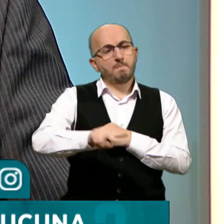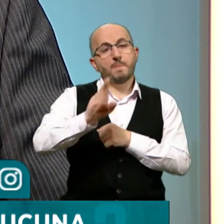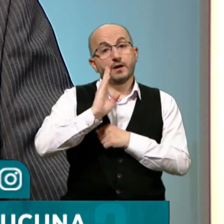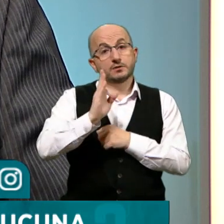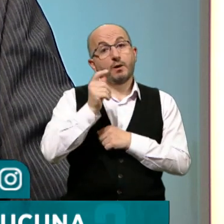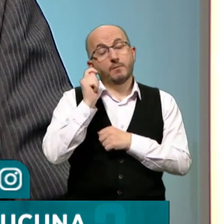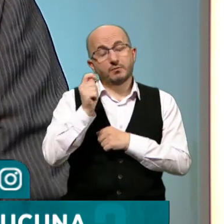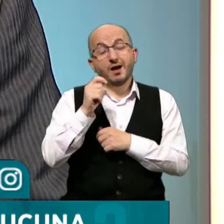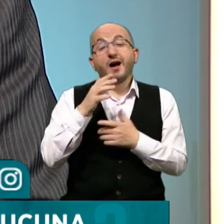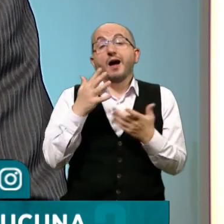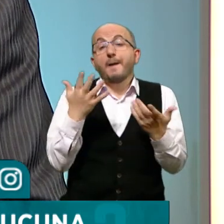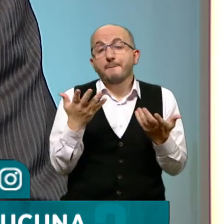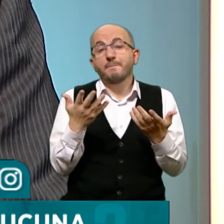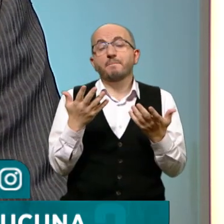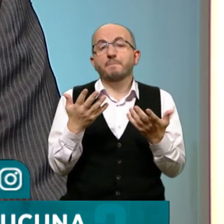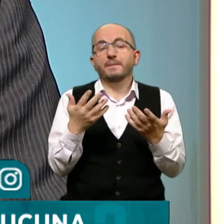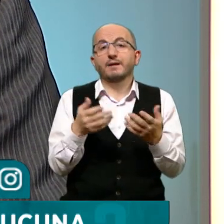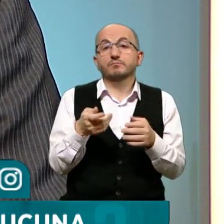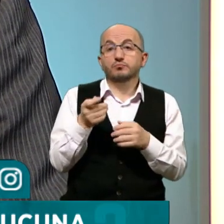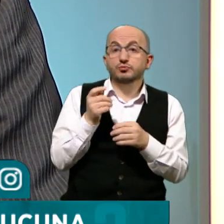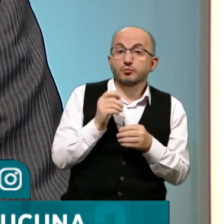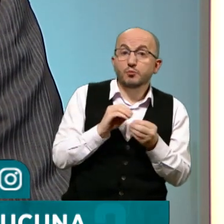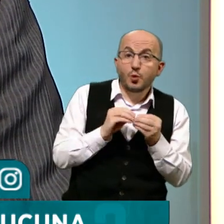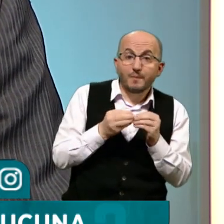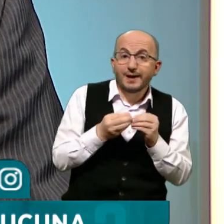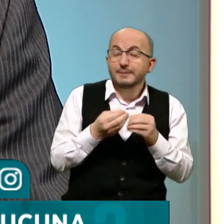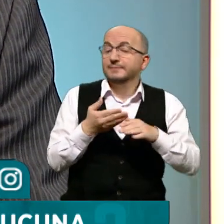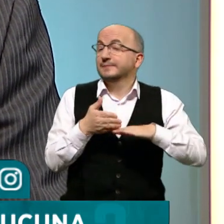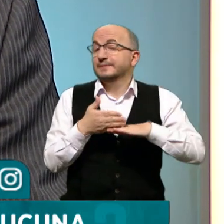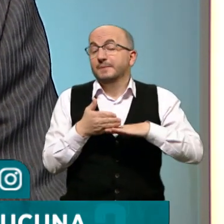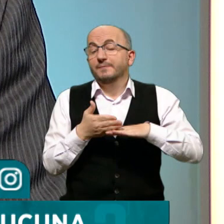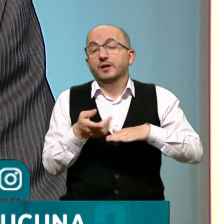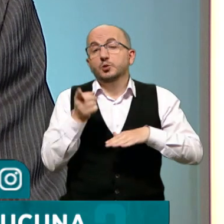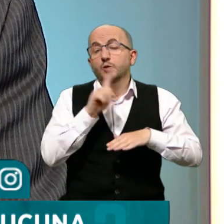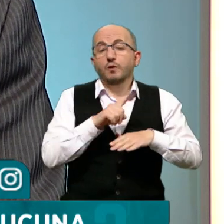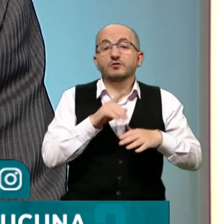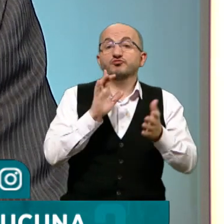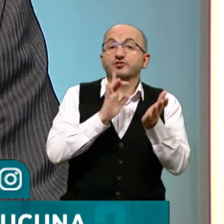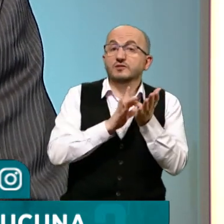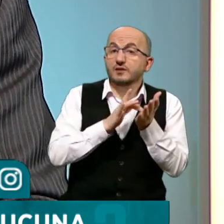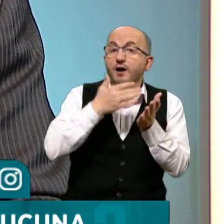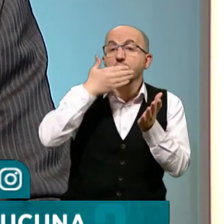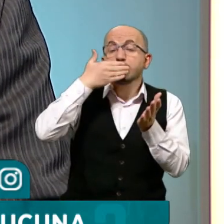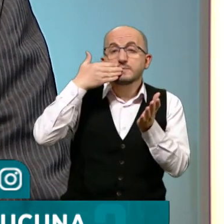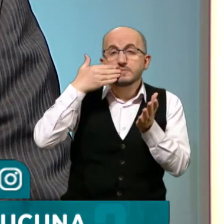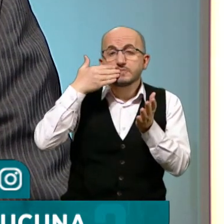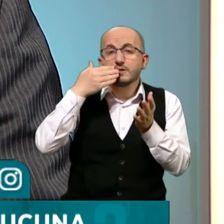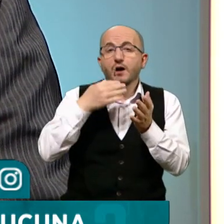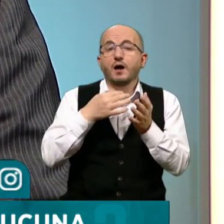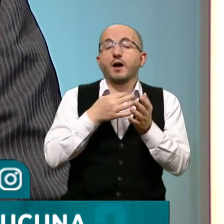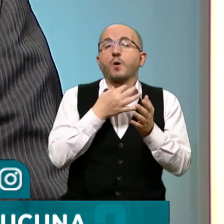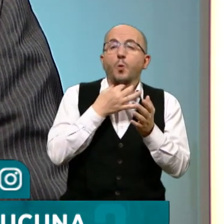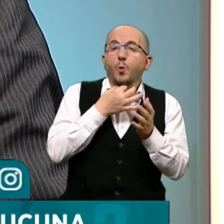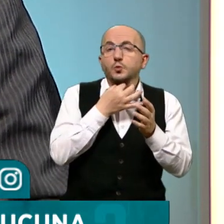çıkmak zorunda acaba bu meşru mazeret lerden dolayı keffaret orucuna işte özür